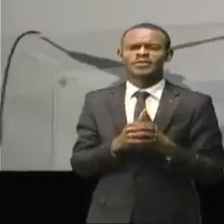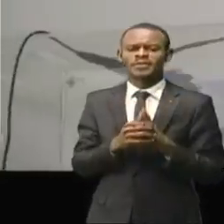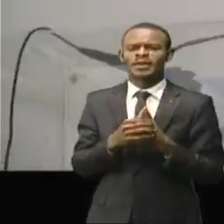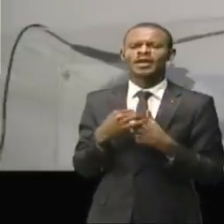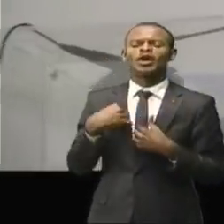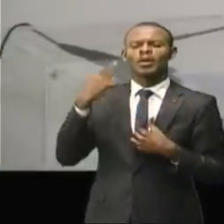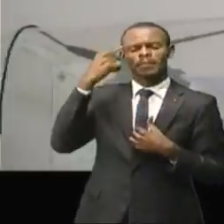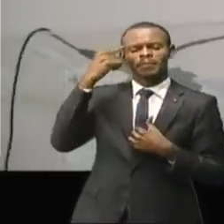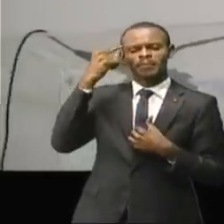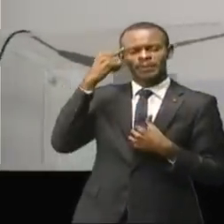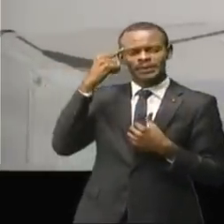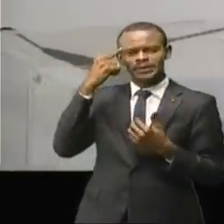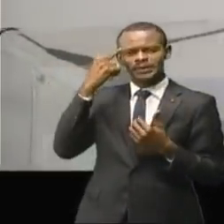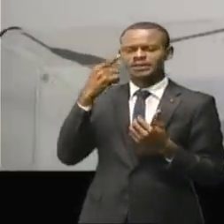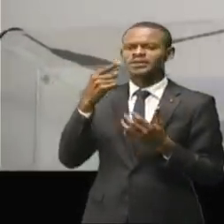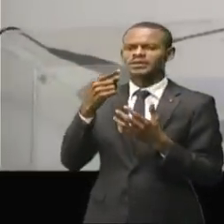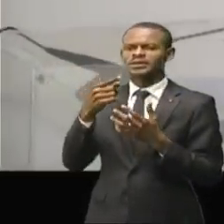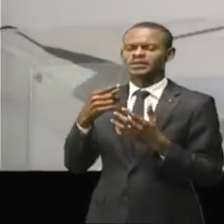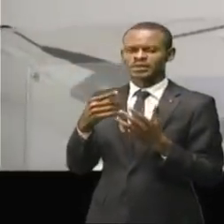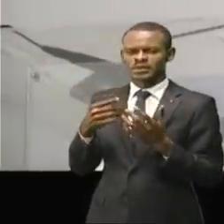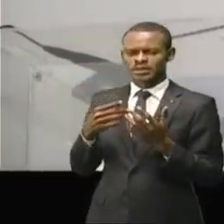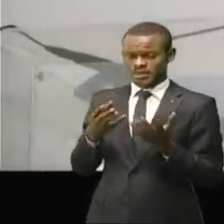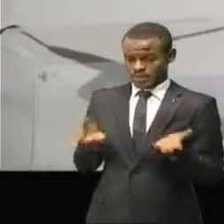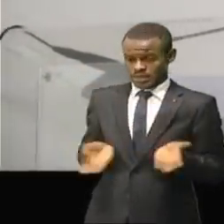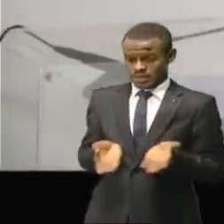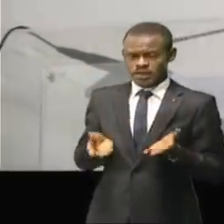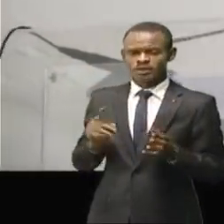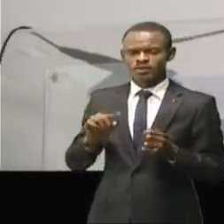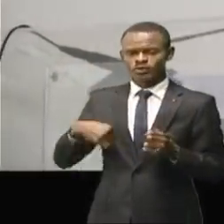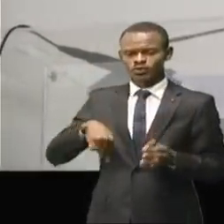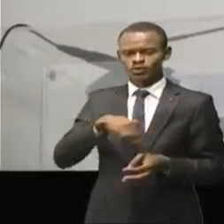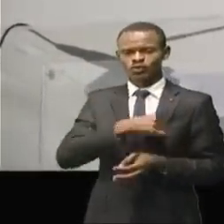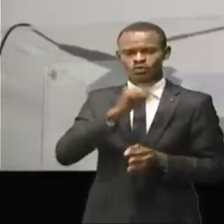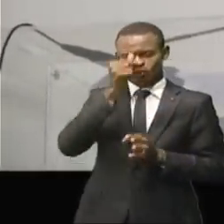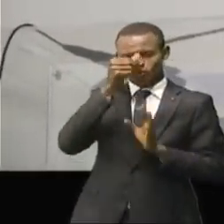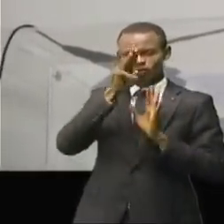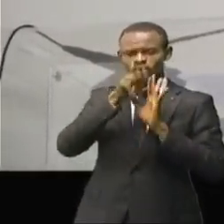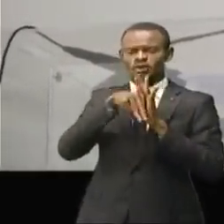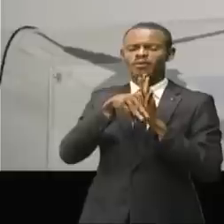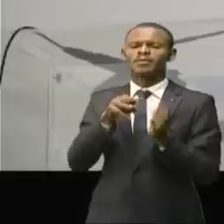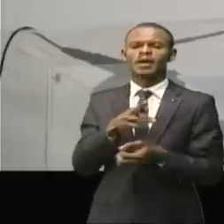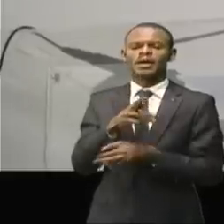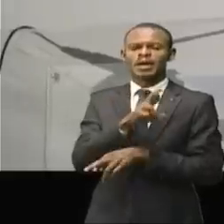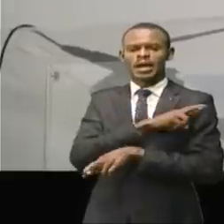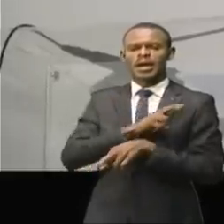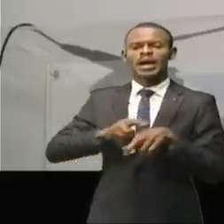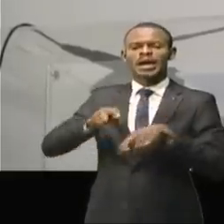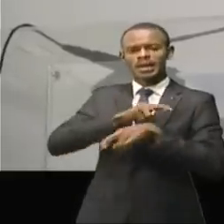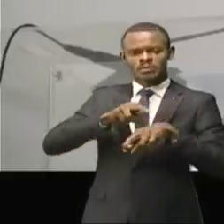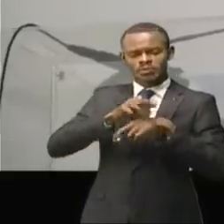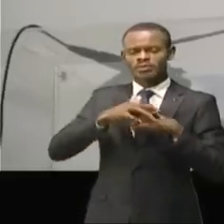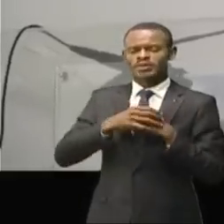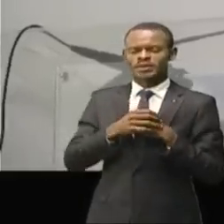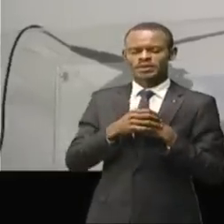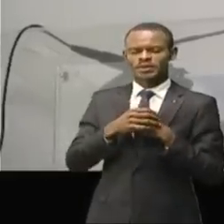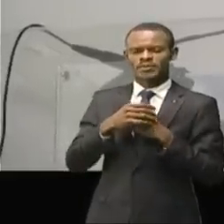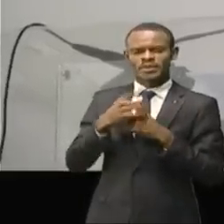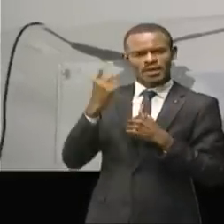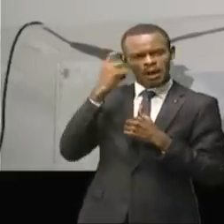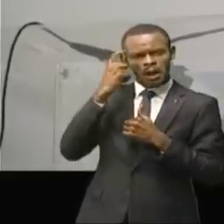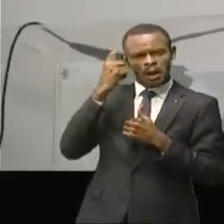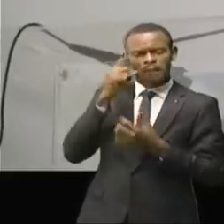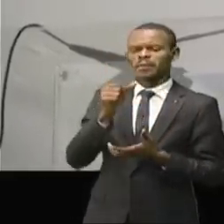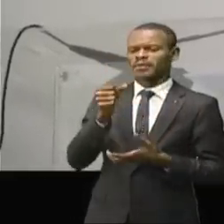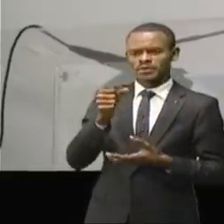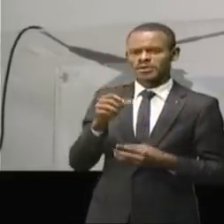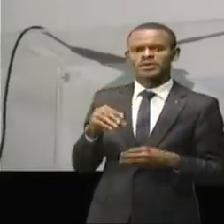indifférent le gouvernement de la République et entend jouer sans parole dans cette secteur qui a